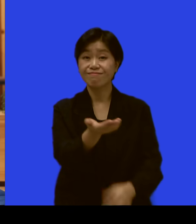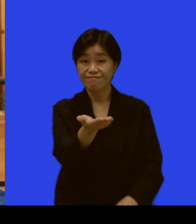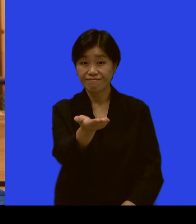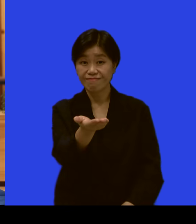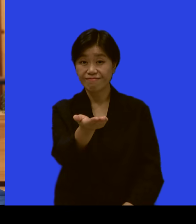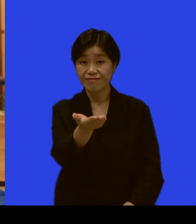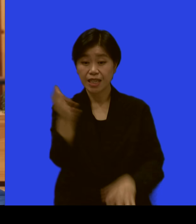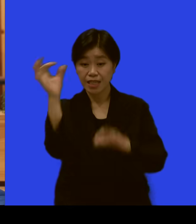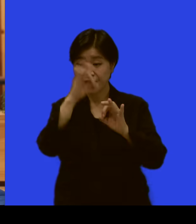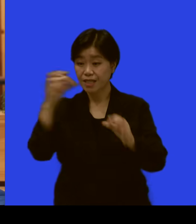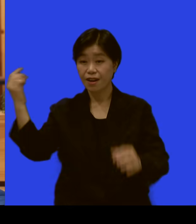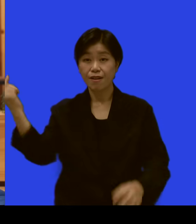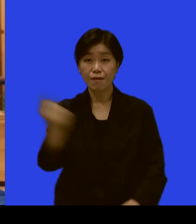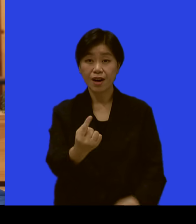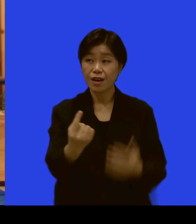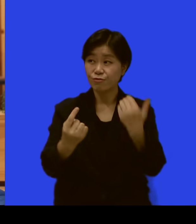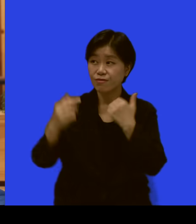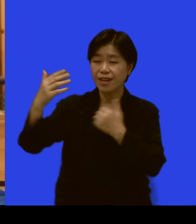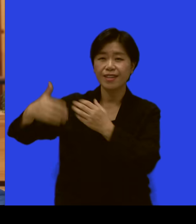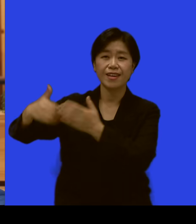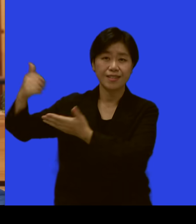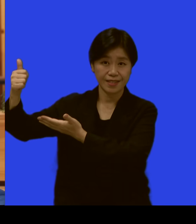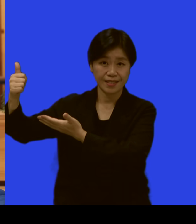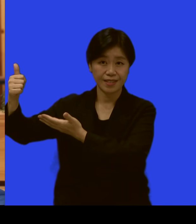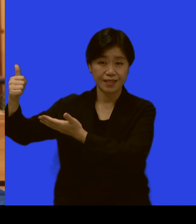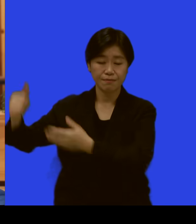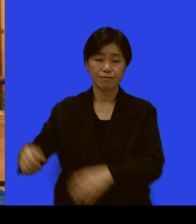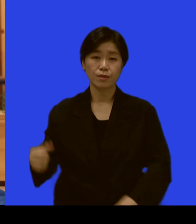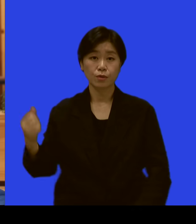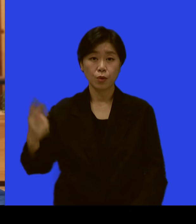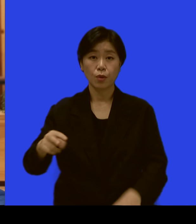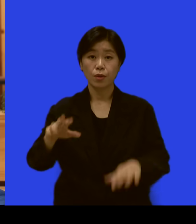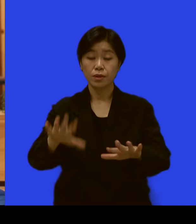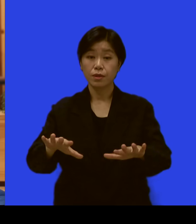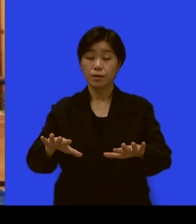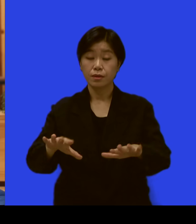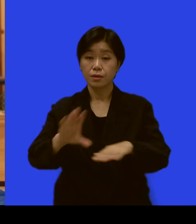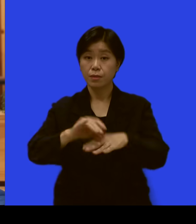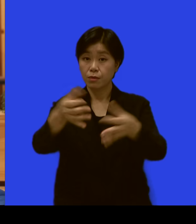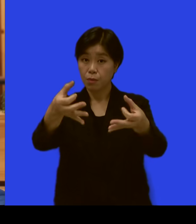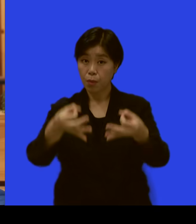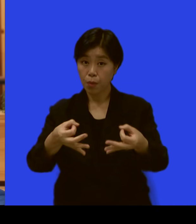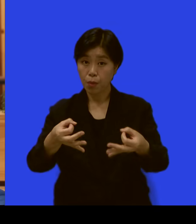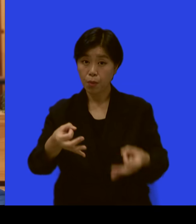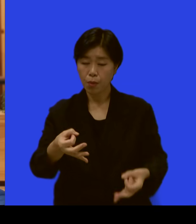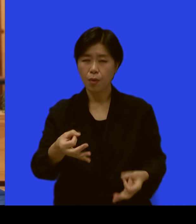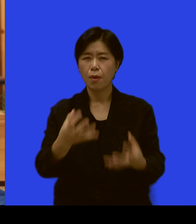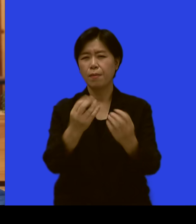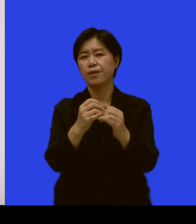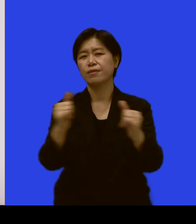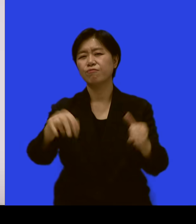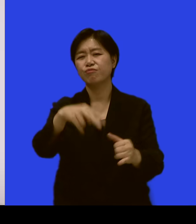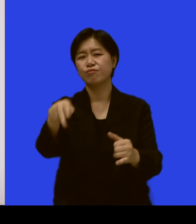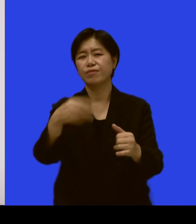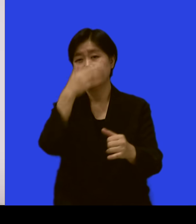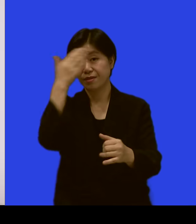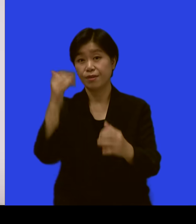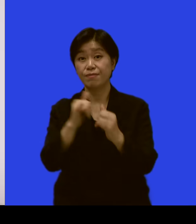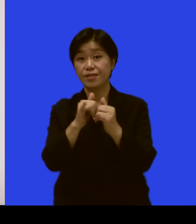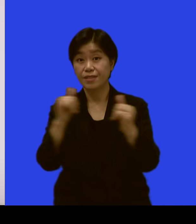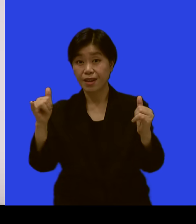전사님을 찾아왔던 하나님께서 지금의 이 방송을 보고 있을 전문의들에게도 불현듯 보이지 않는 순간에 나타나실 거라는